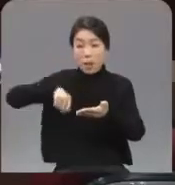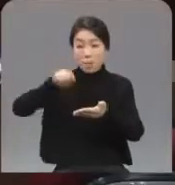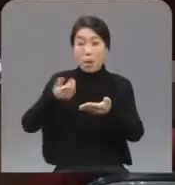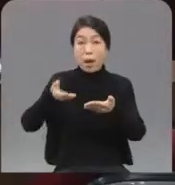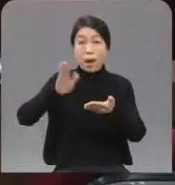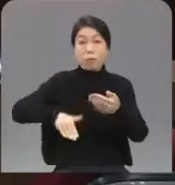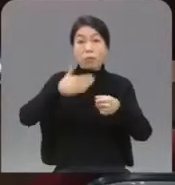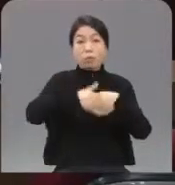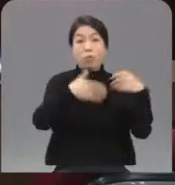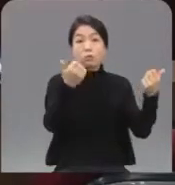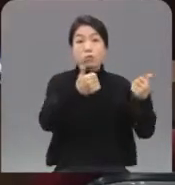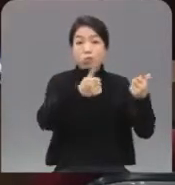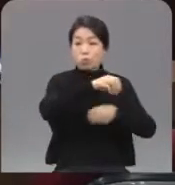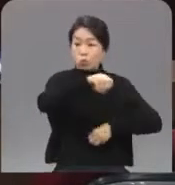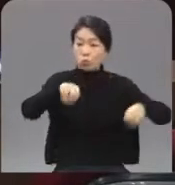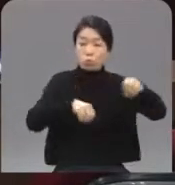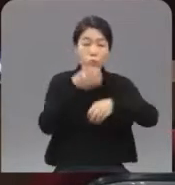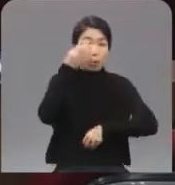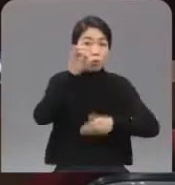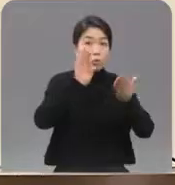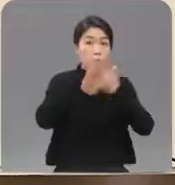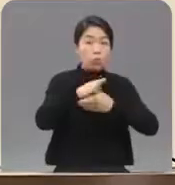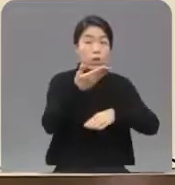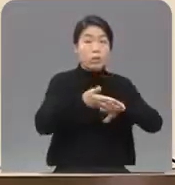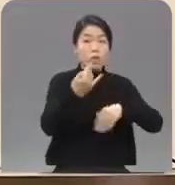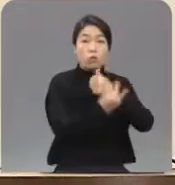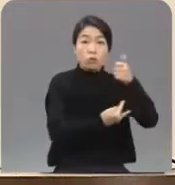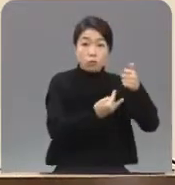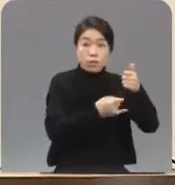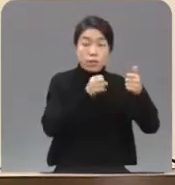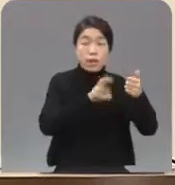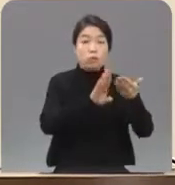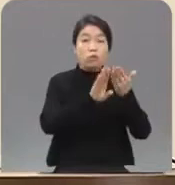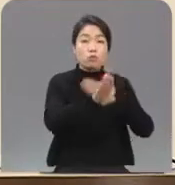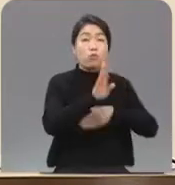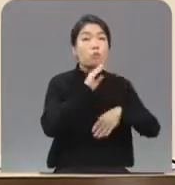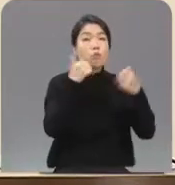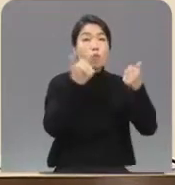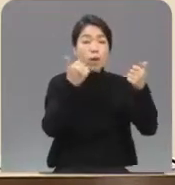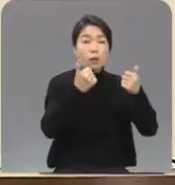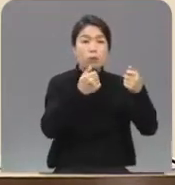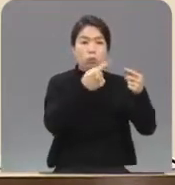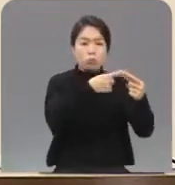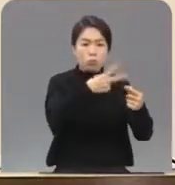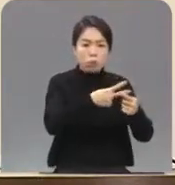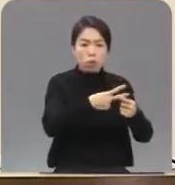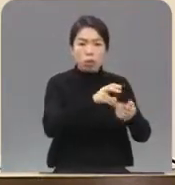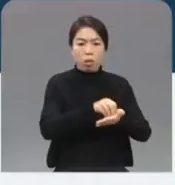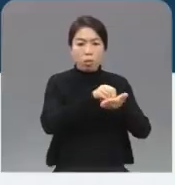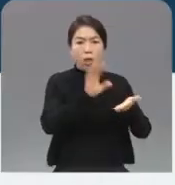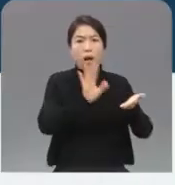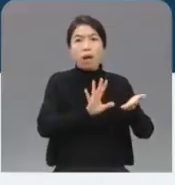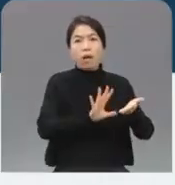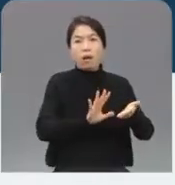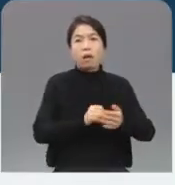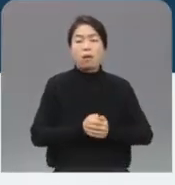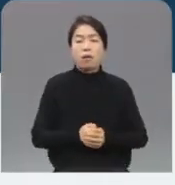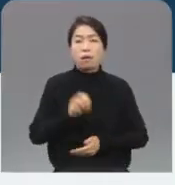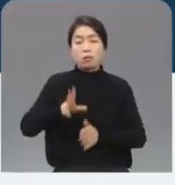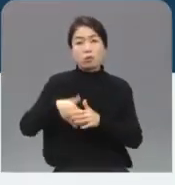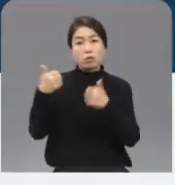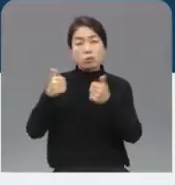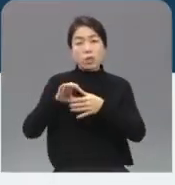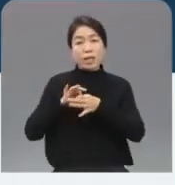대구시 우회는 열흘 뒤 열린 상임위에서도 그 이후 본회의에서도 상정하지 않았다는 겁니다